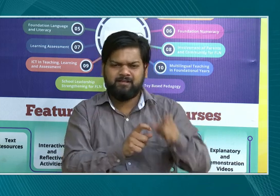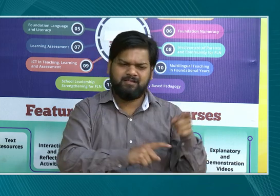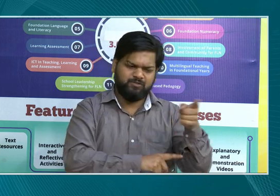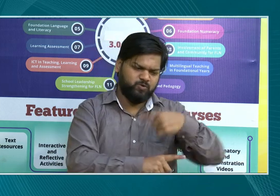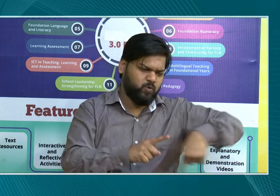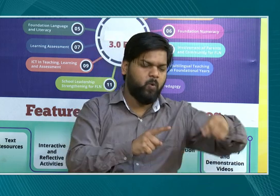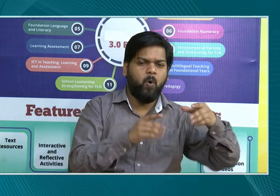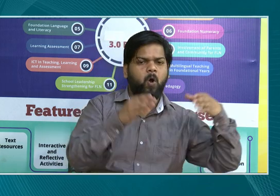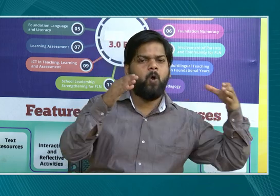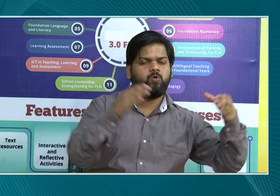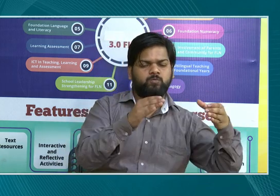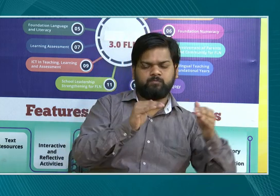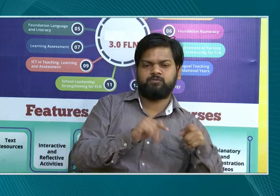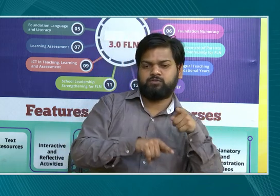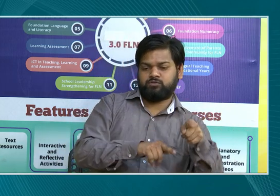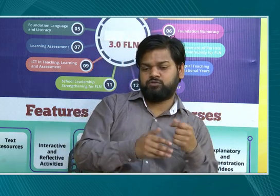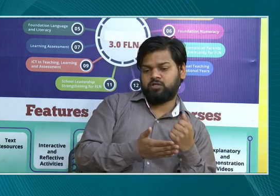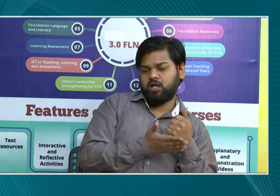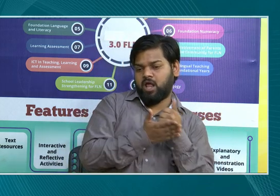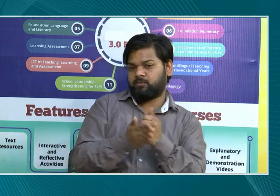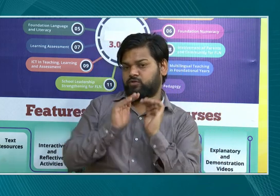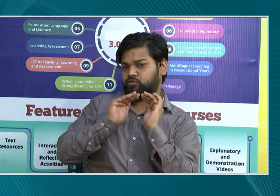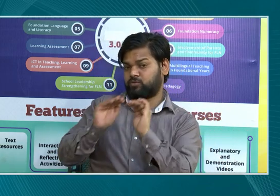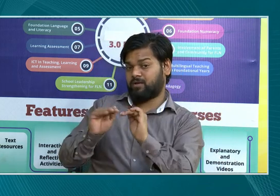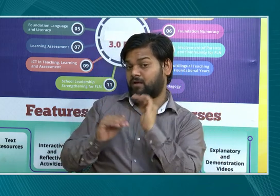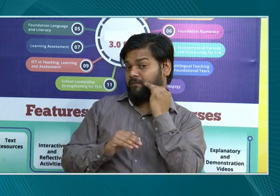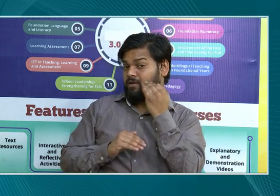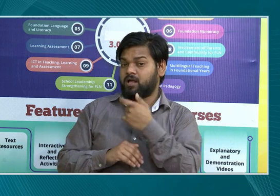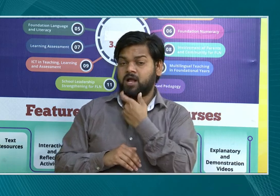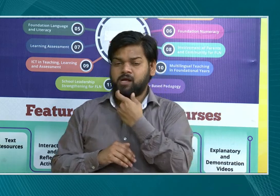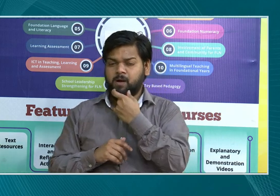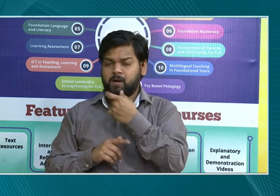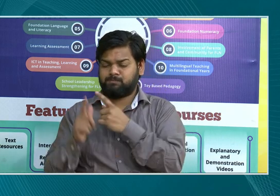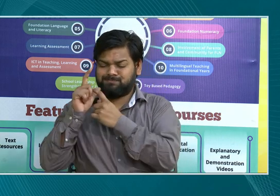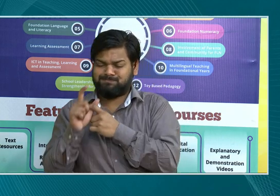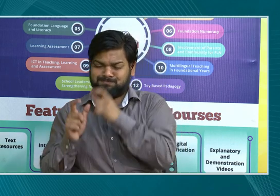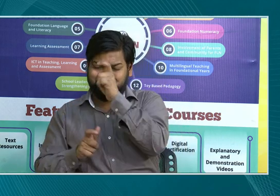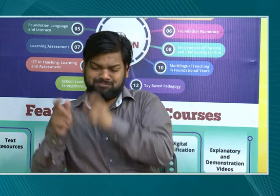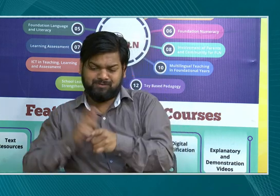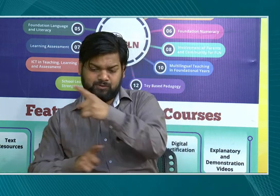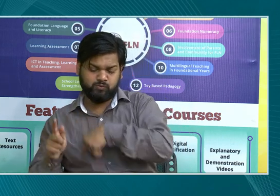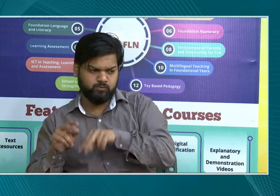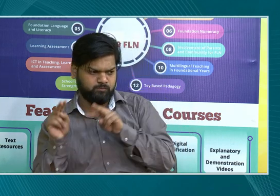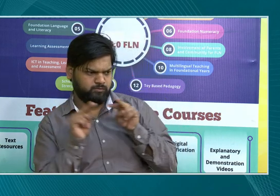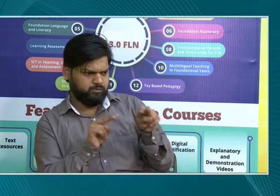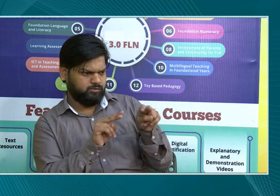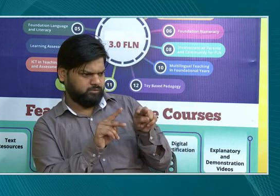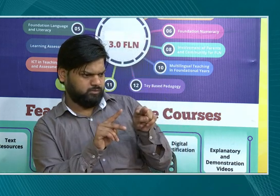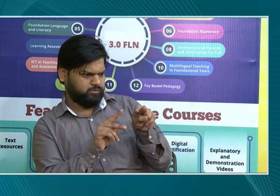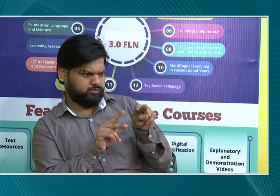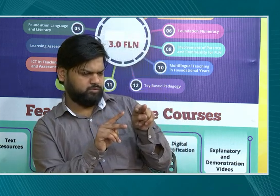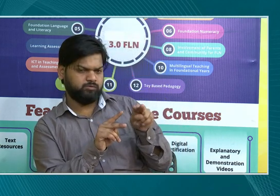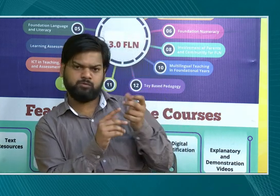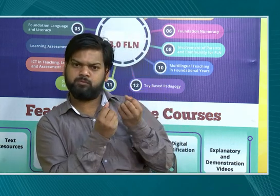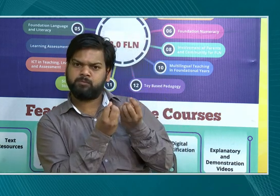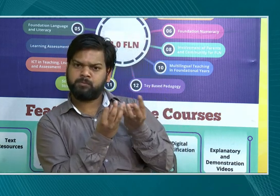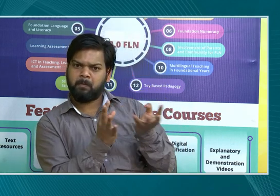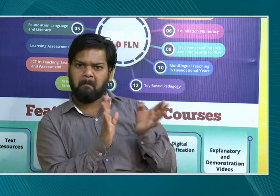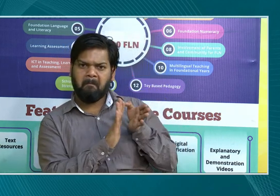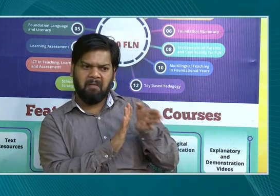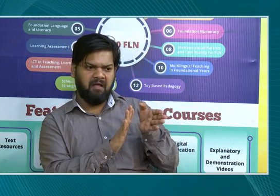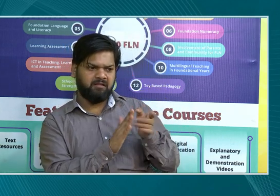थे अंग्रेजन की नजर उन पर पड़ती थी तो उनकी पुस्तकों को उनके लेखन को जप्त कर लिया जाता था मुंशी प्रेमचंद